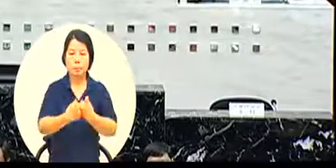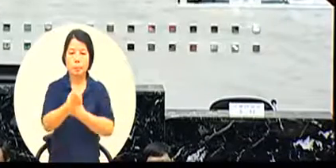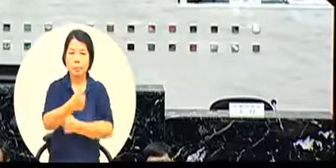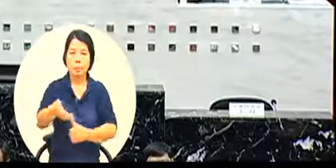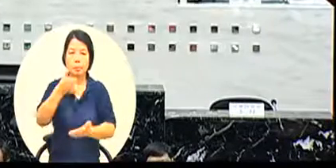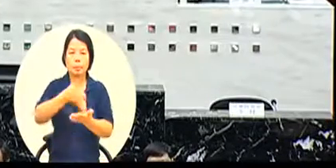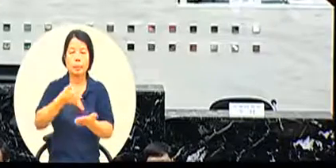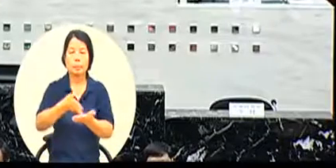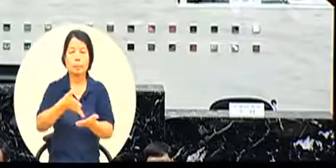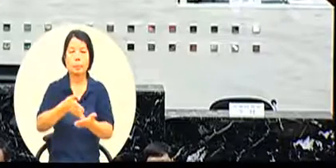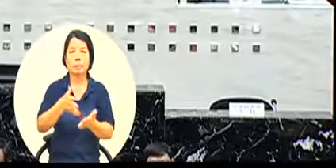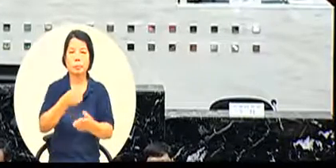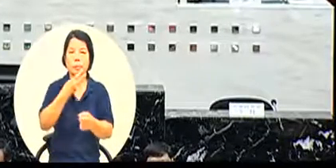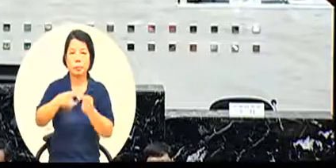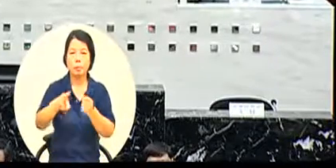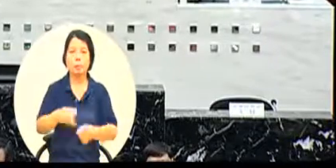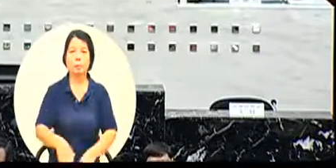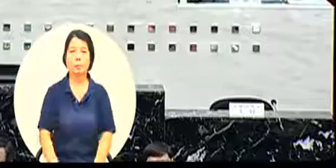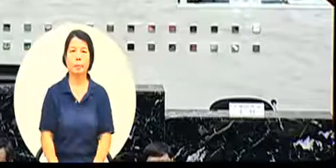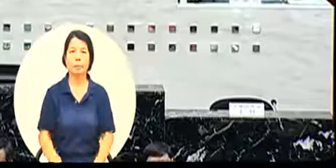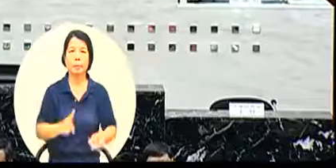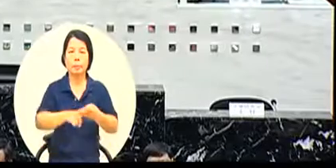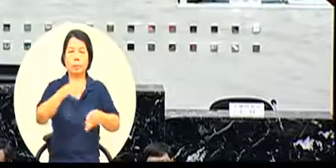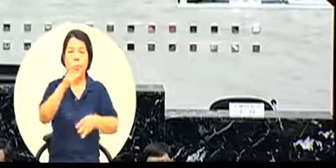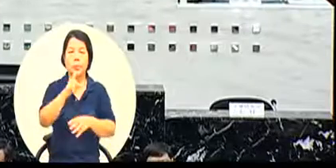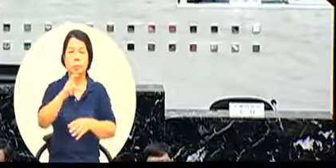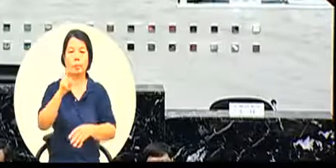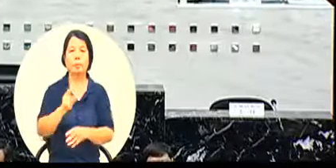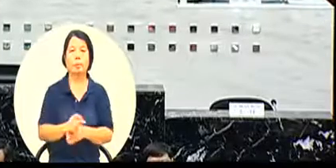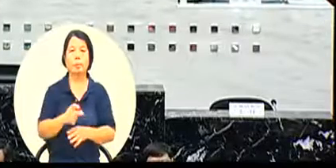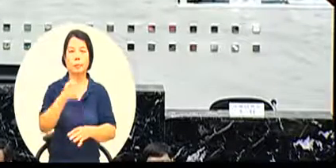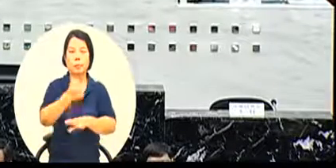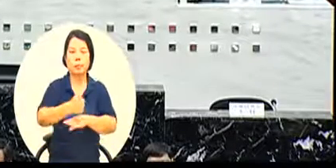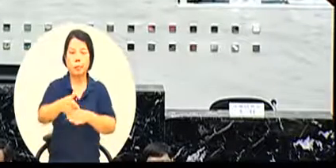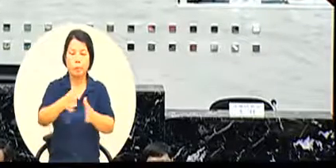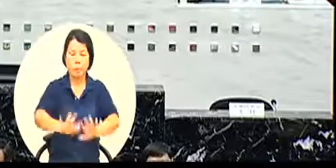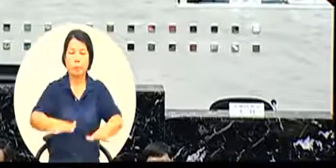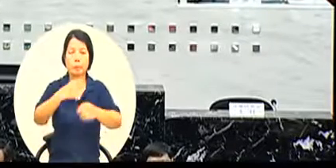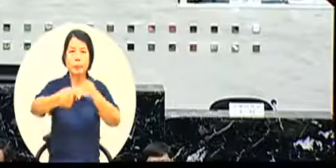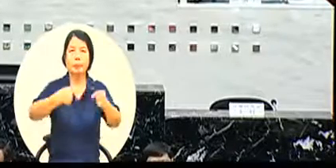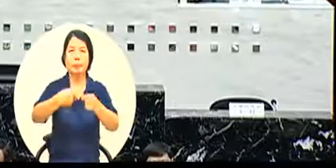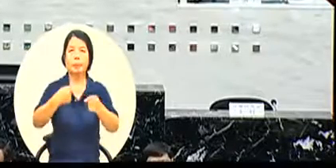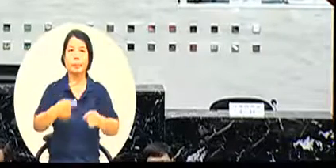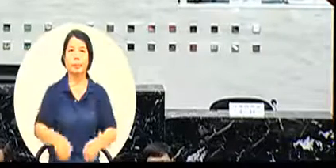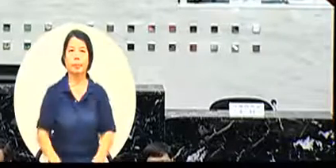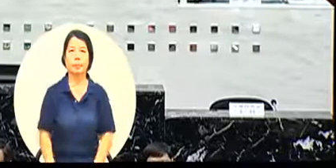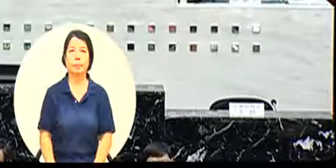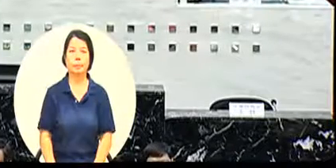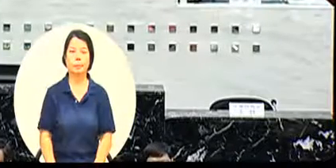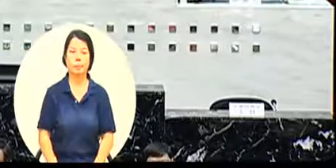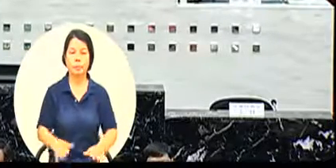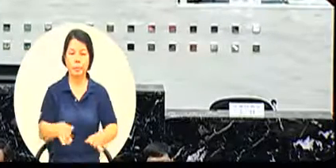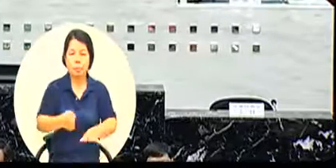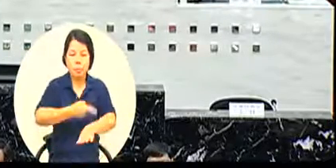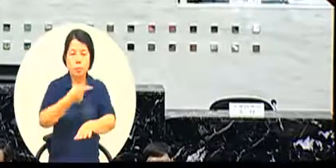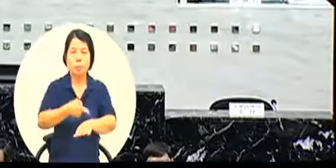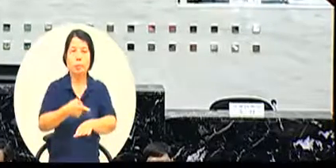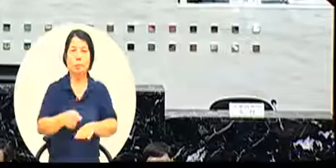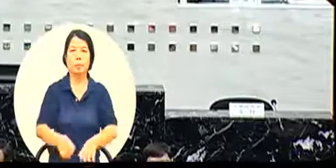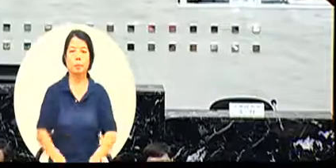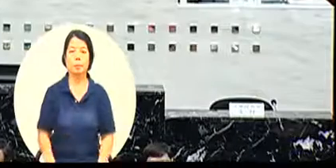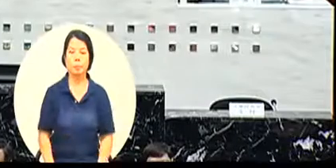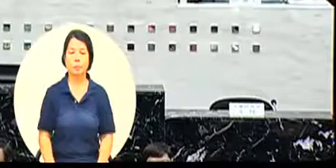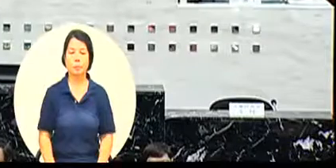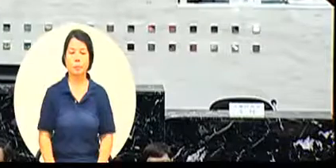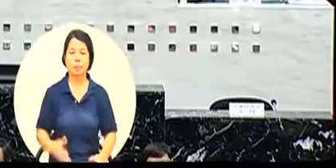钟。 谢谢主席哦。其实今年的那个从那个我们的